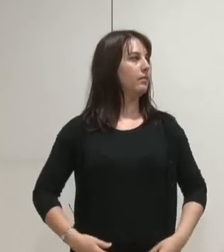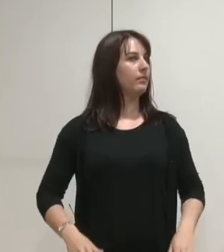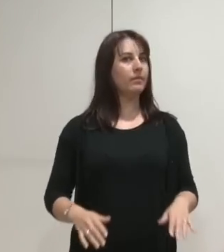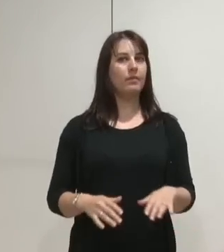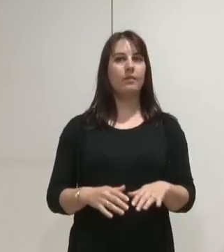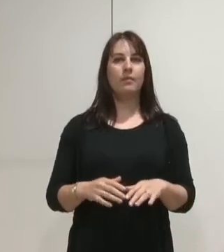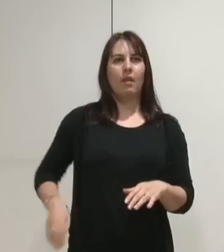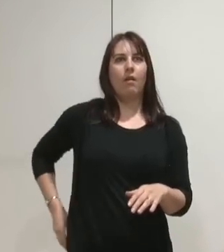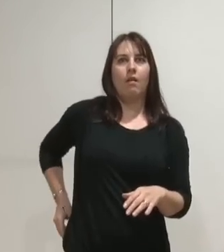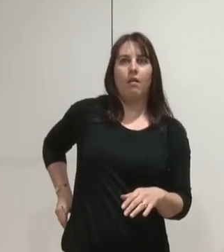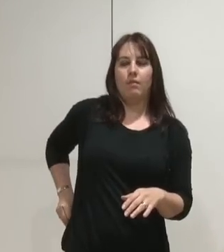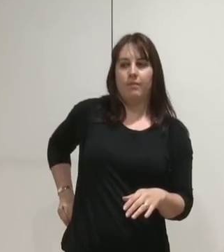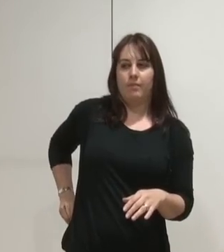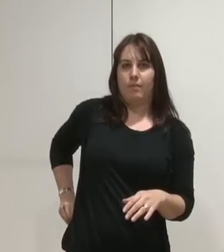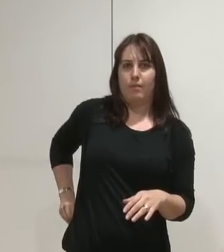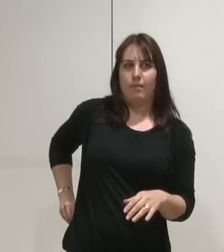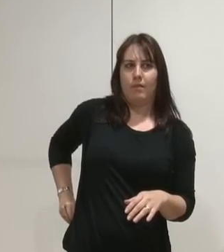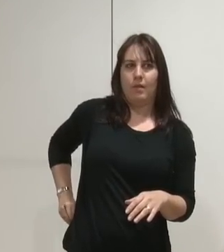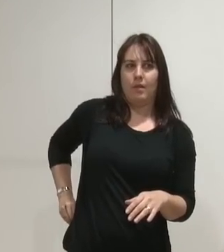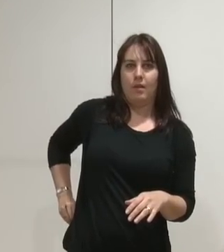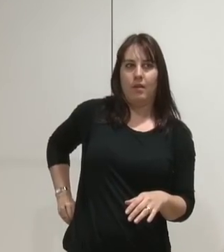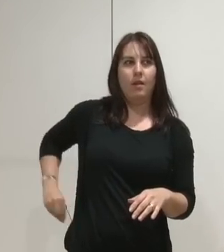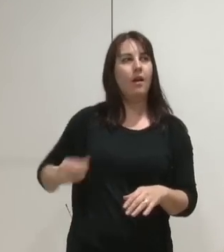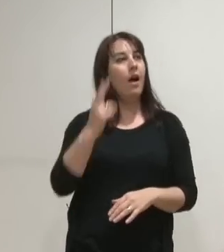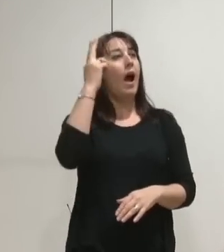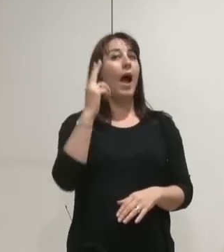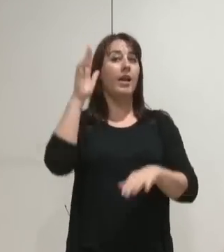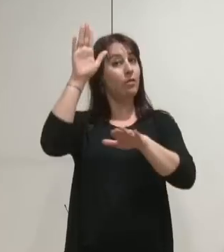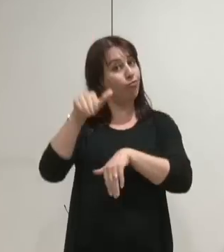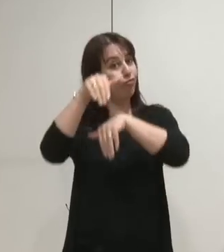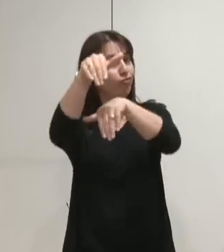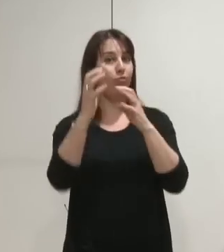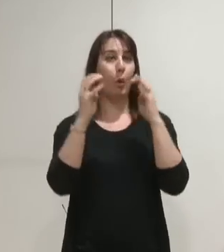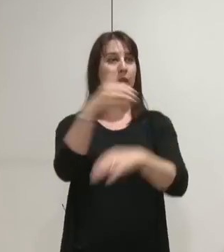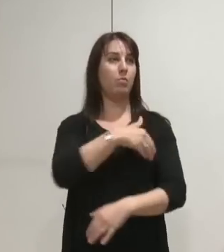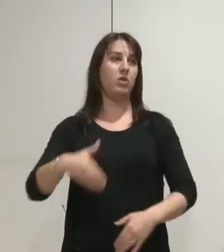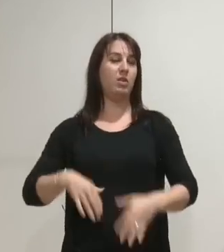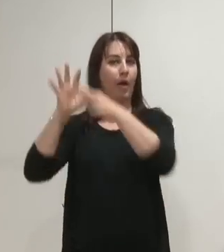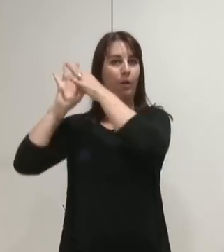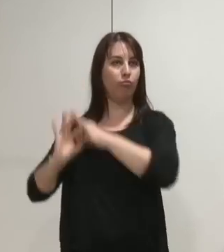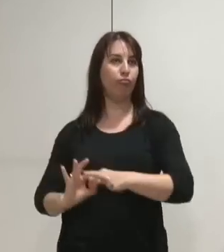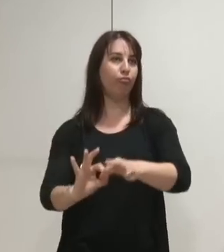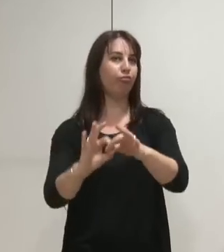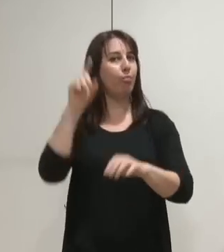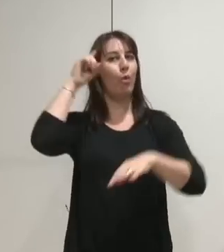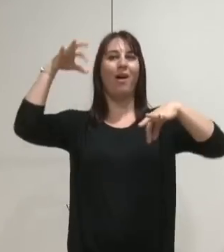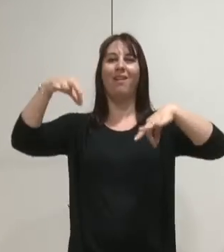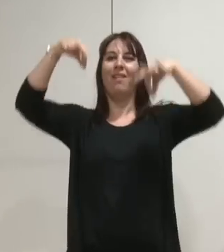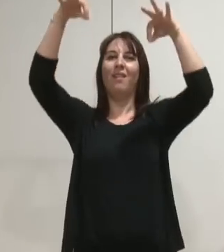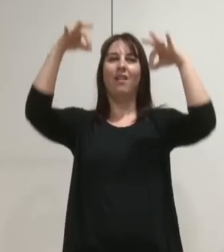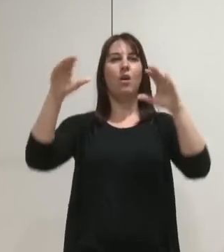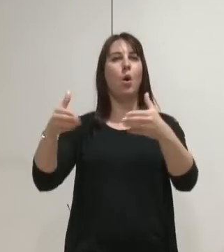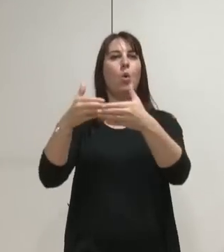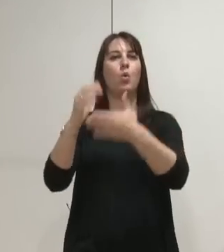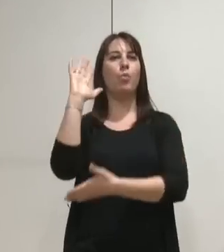allez nous reprenons le cours de ce conseil municipal suite à interruption de séance demandé par le